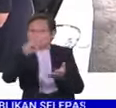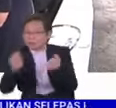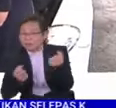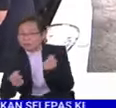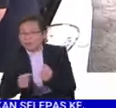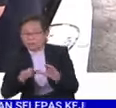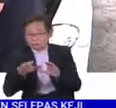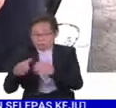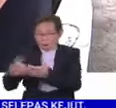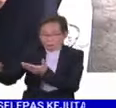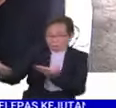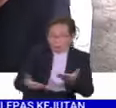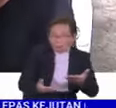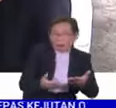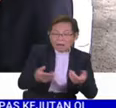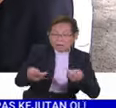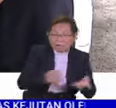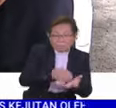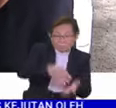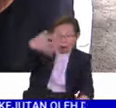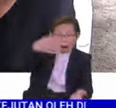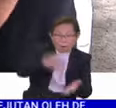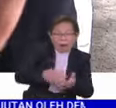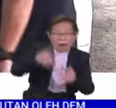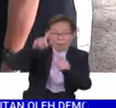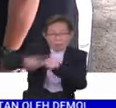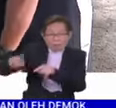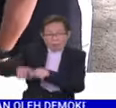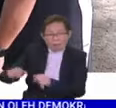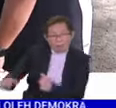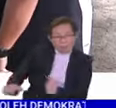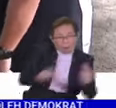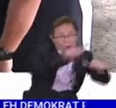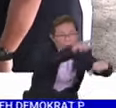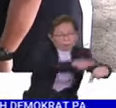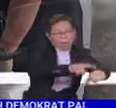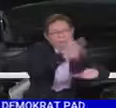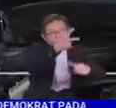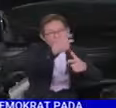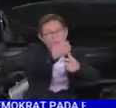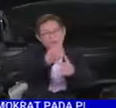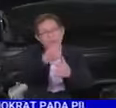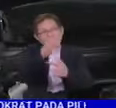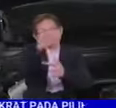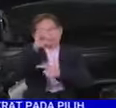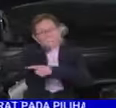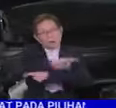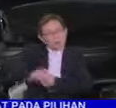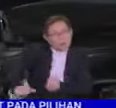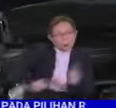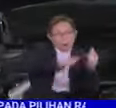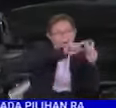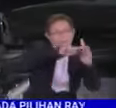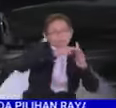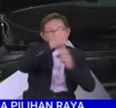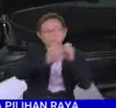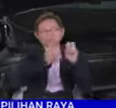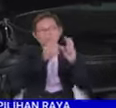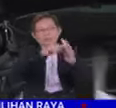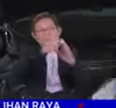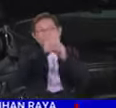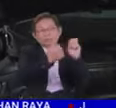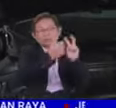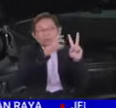Sindiket dikesan membawa masuk kenderaan mewah pelbagai jenis yang perlu dilupus dalam tempoh 3 hingga 7 hari. Sejak